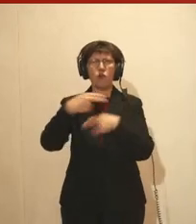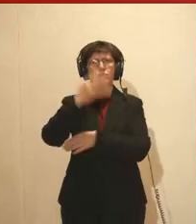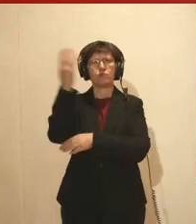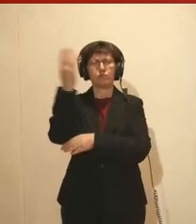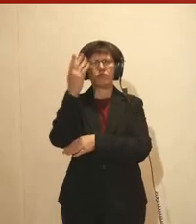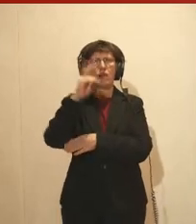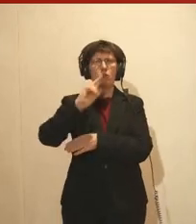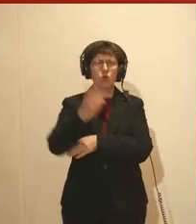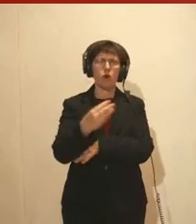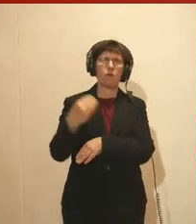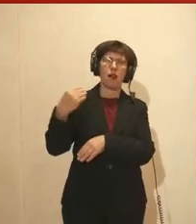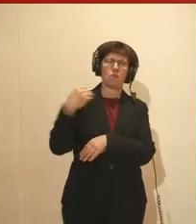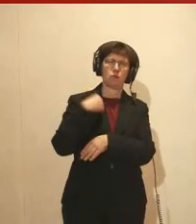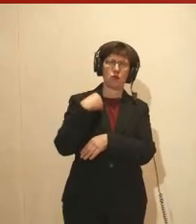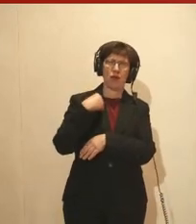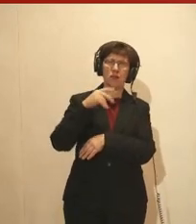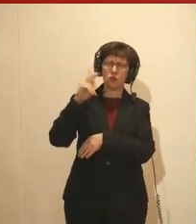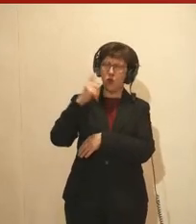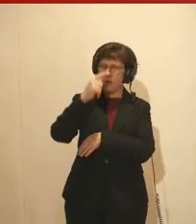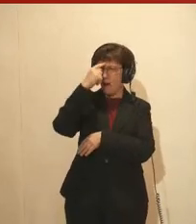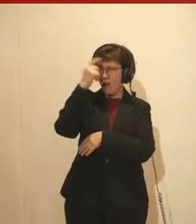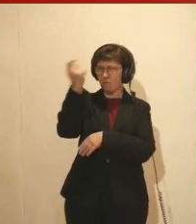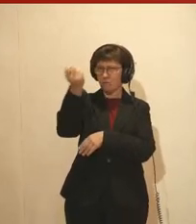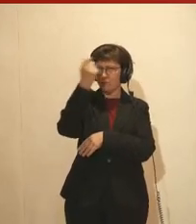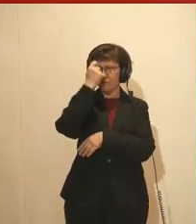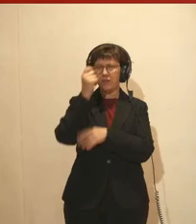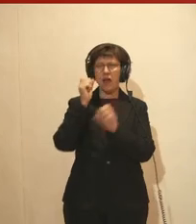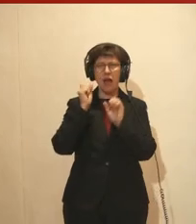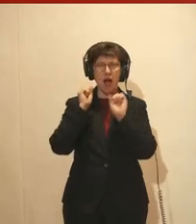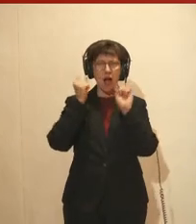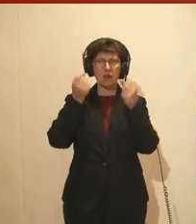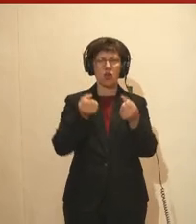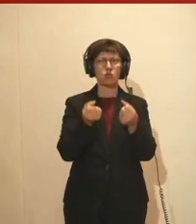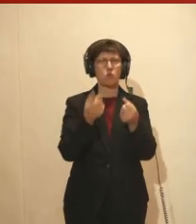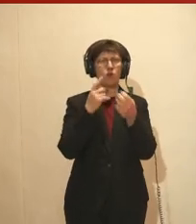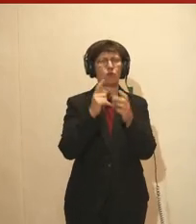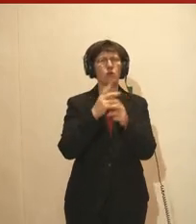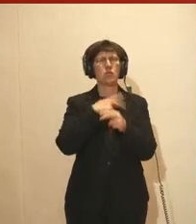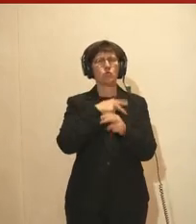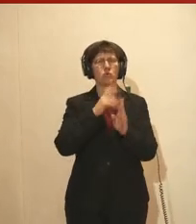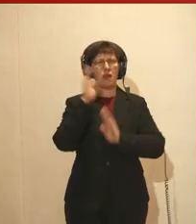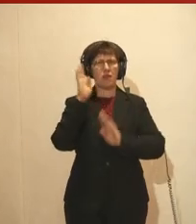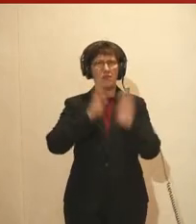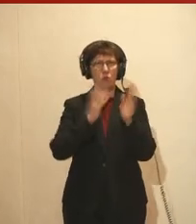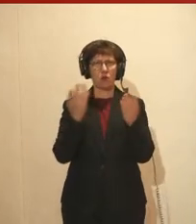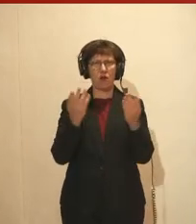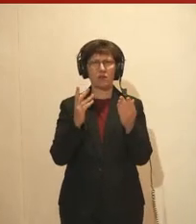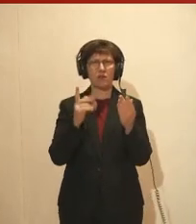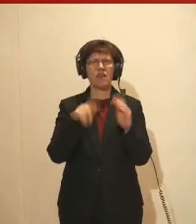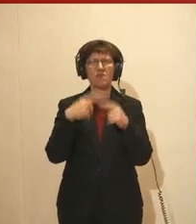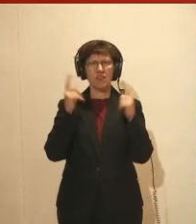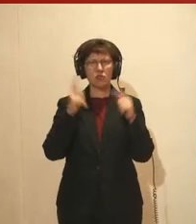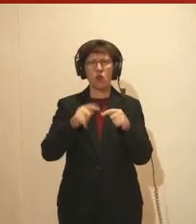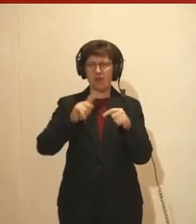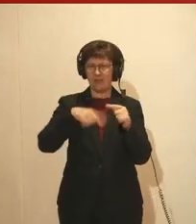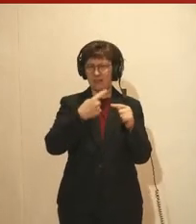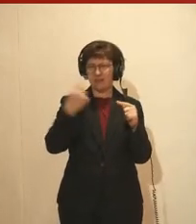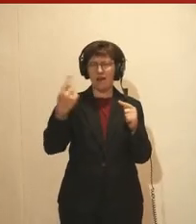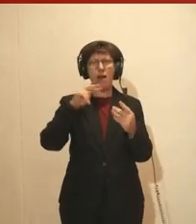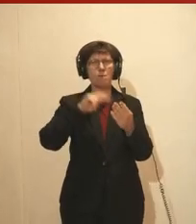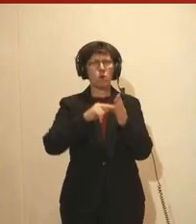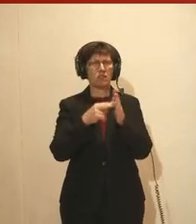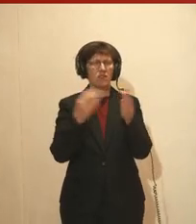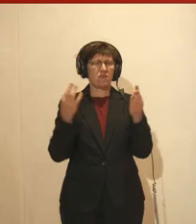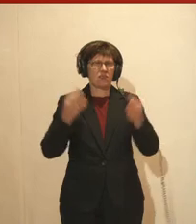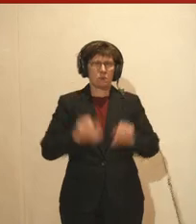uns nochmal mitgegeben haben ihr engagement und ihr herzblut für die sozialdemokratie und dafür was wir in den nächsten jahren von der politik